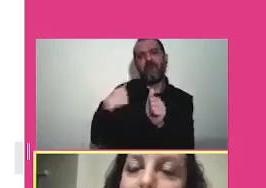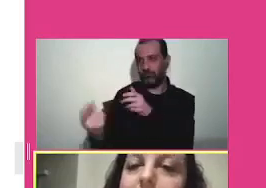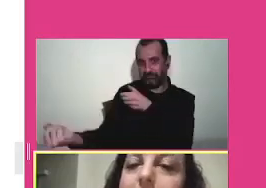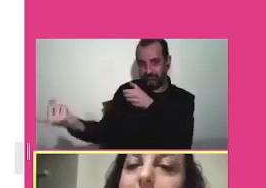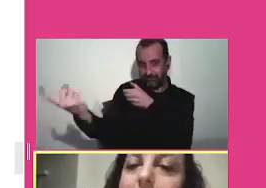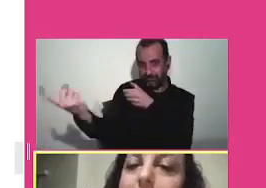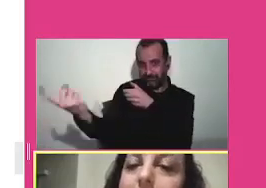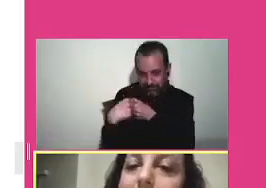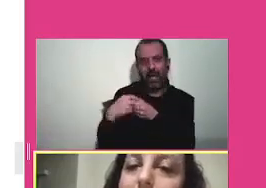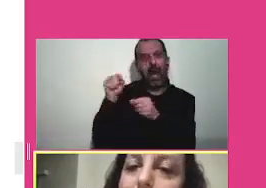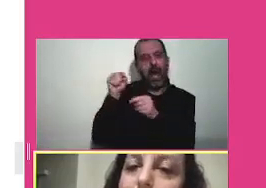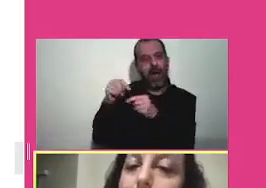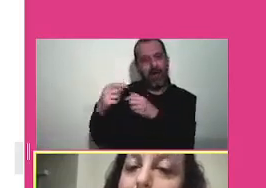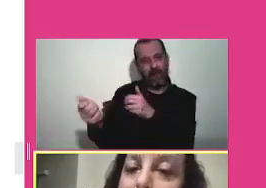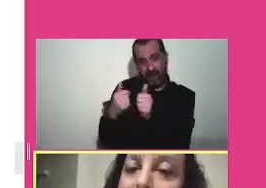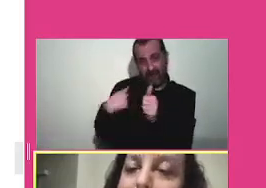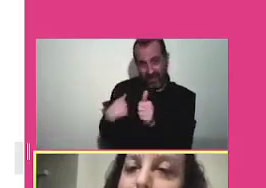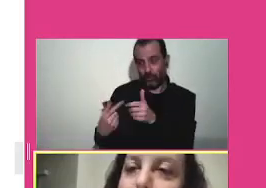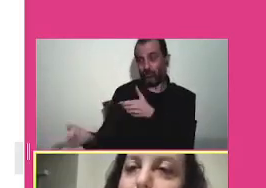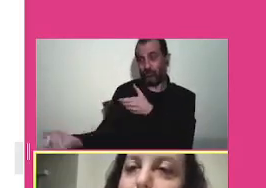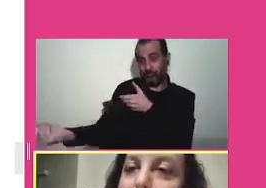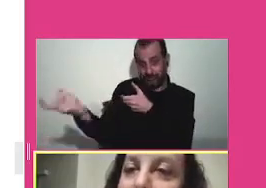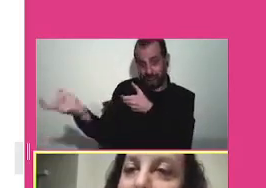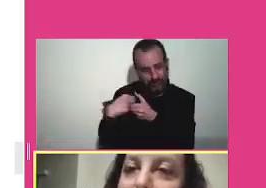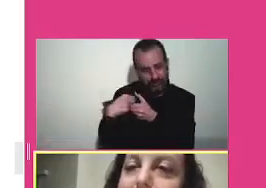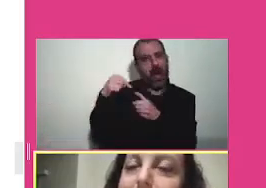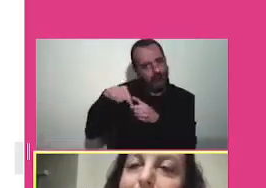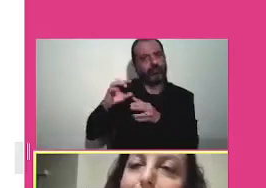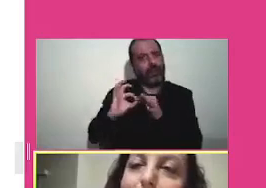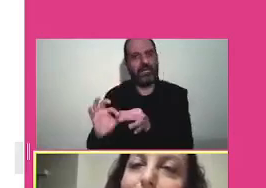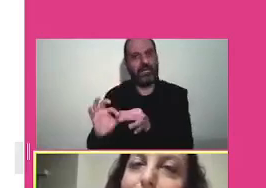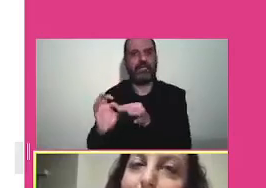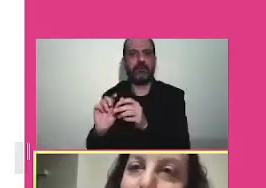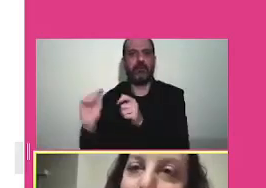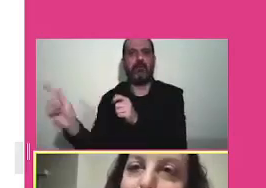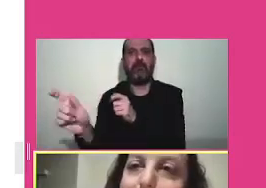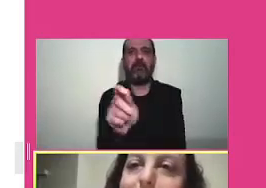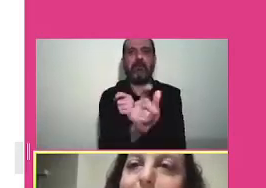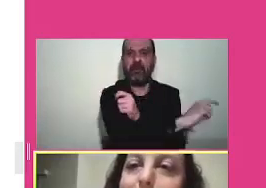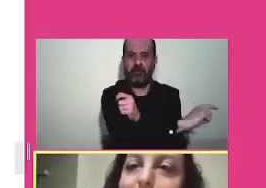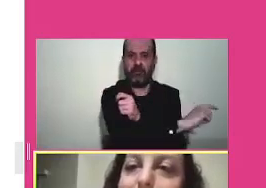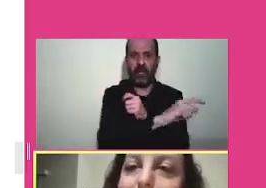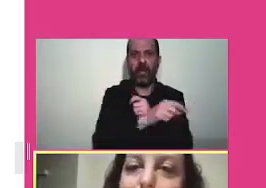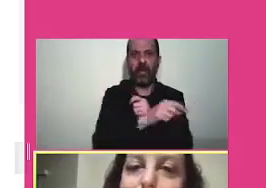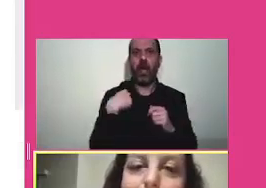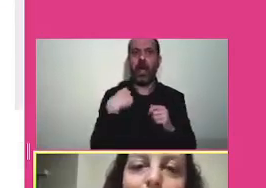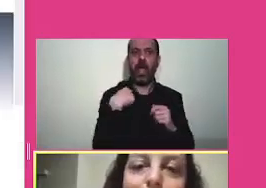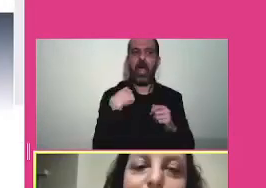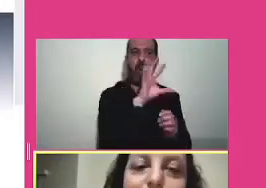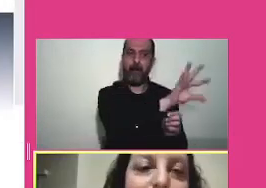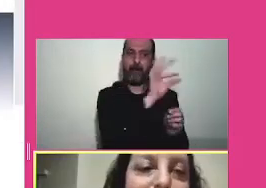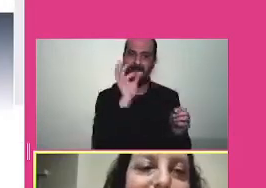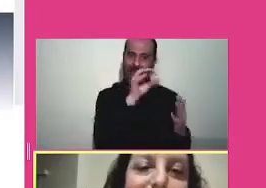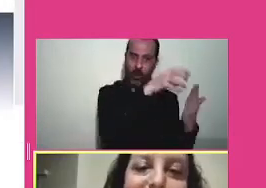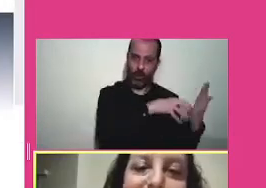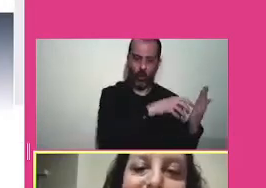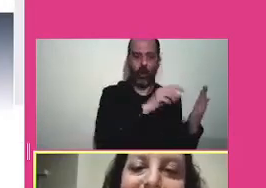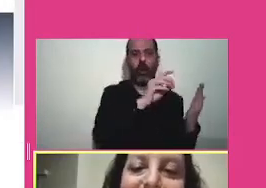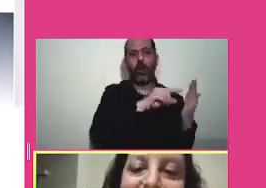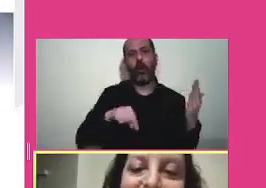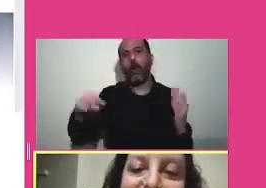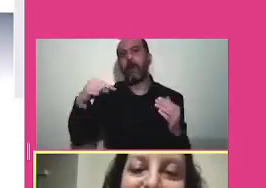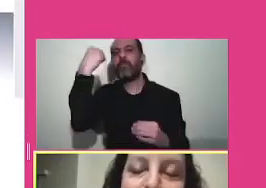Ενδεικτικά κάνω εγώ copy-paste αυτό το κειμενάκι, θα πάω στον προσωπικό μου λογαριασμό, συγχωρήστε με